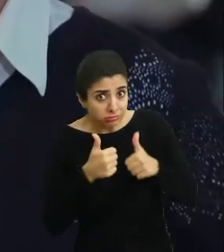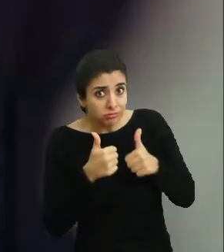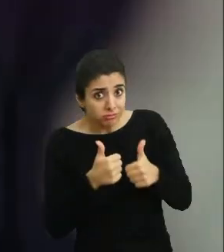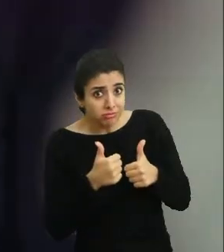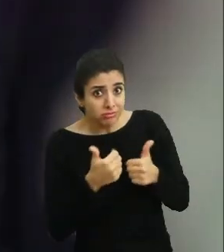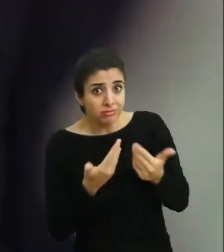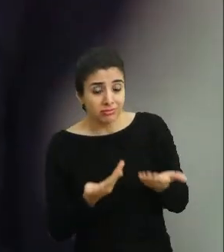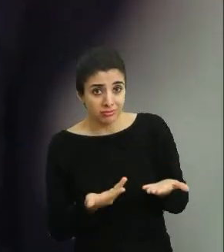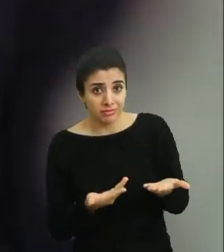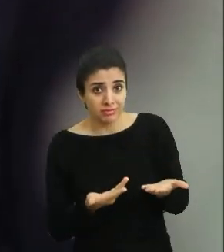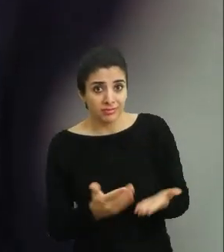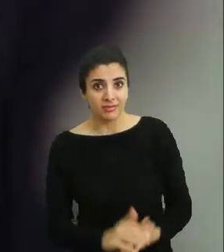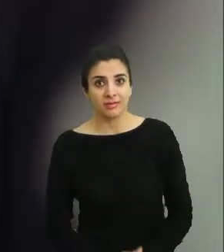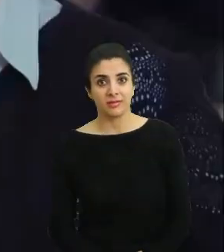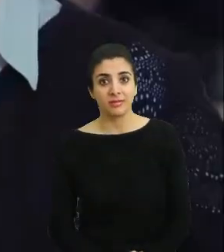anlatabiliyor muyum?